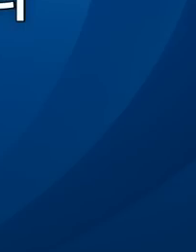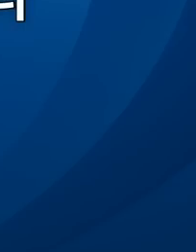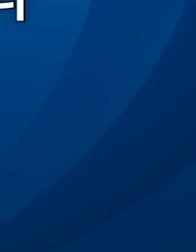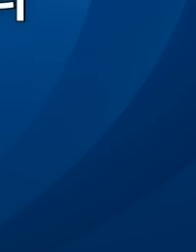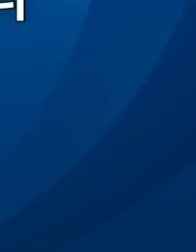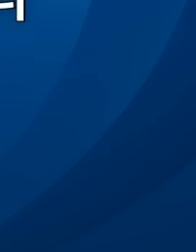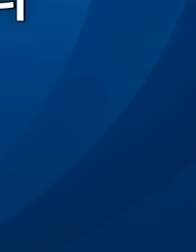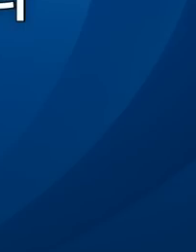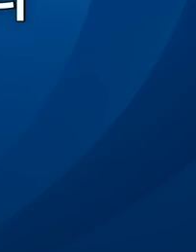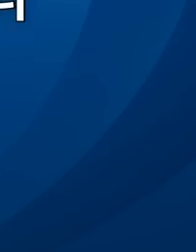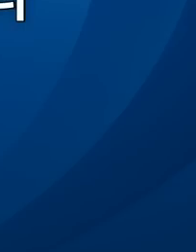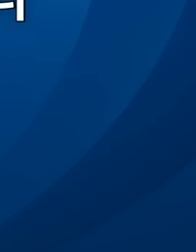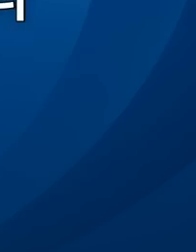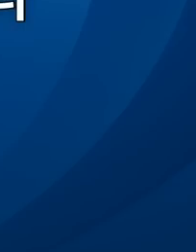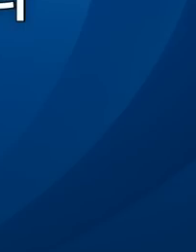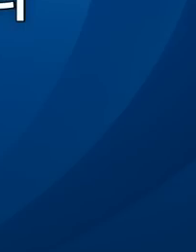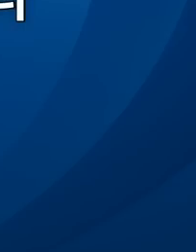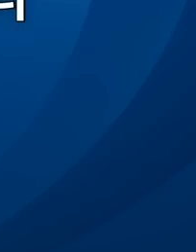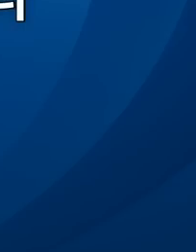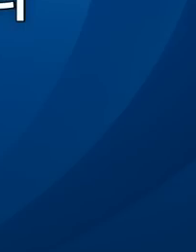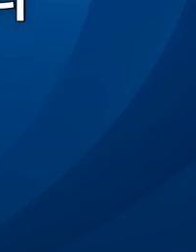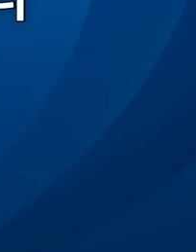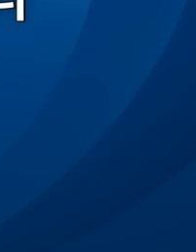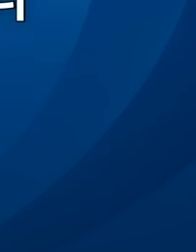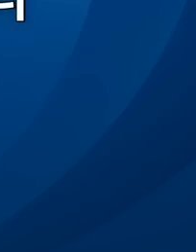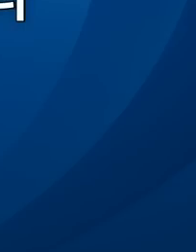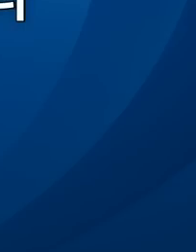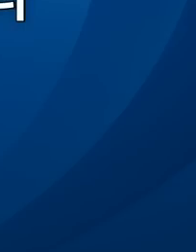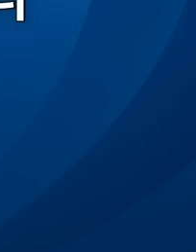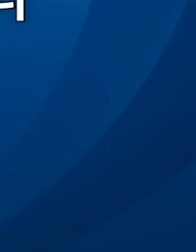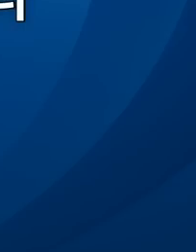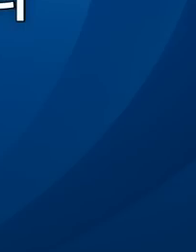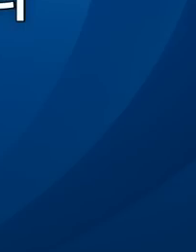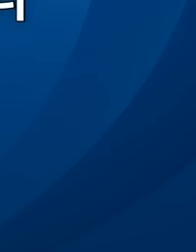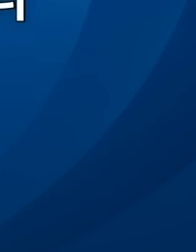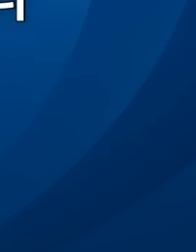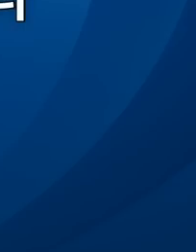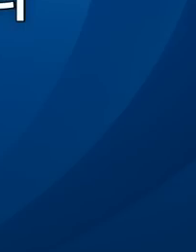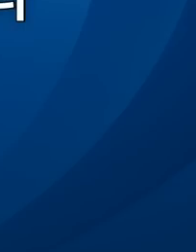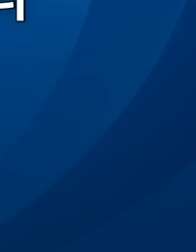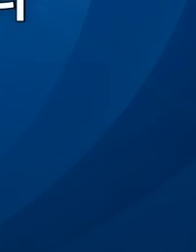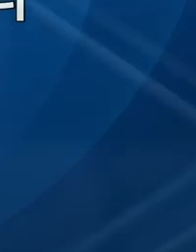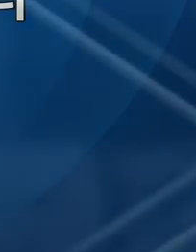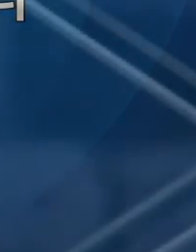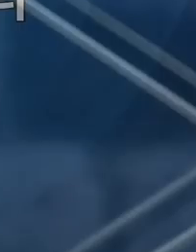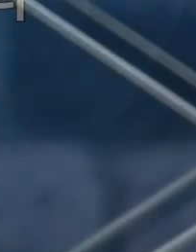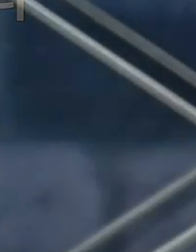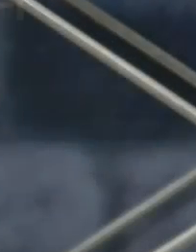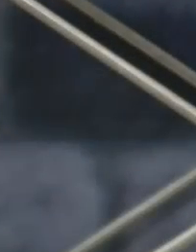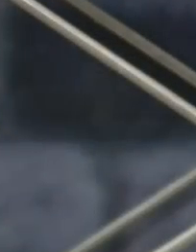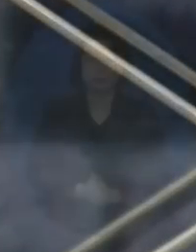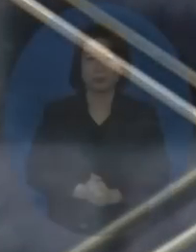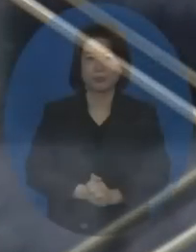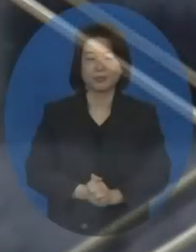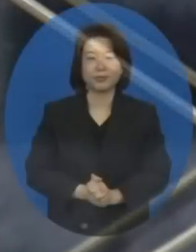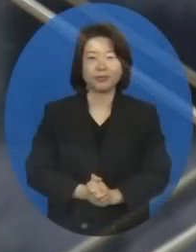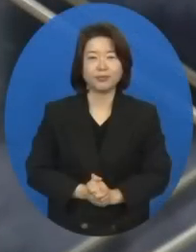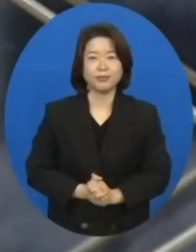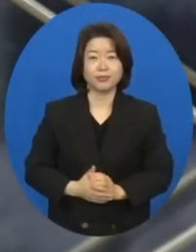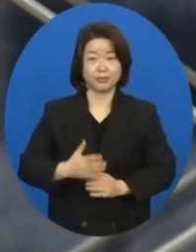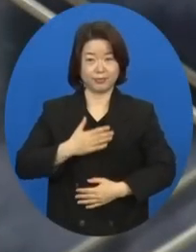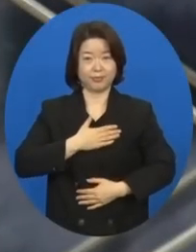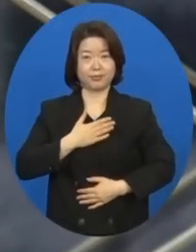그리스도 예수 안에서 영광이 대대로 영원 무궁하기를 원하노라. 아멘. 네,